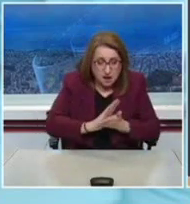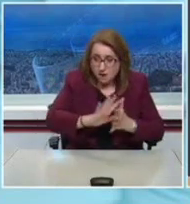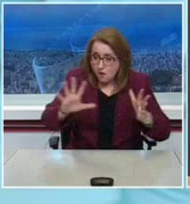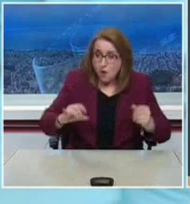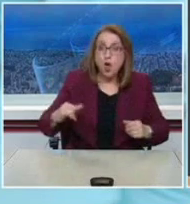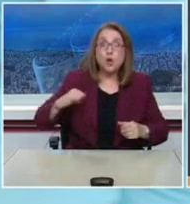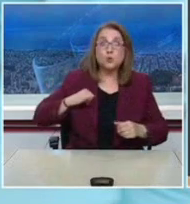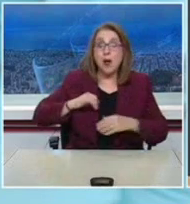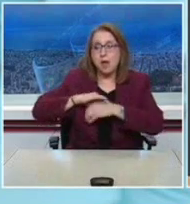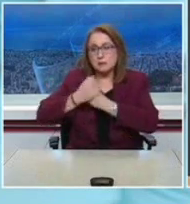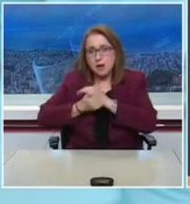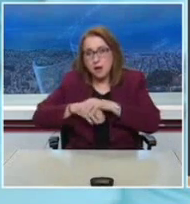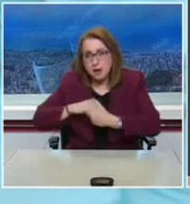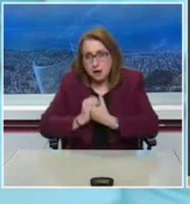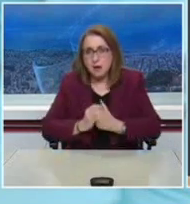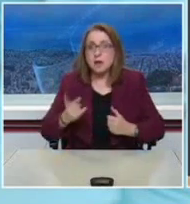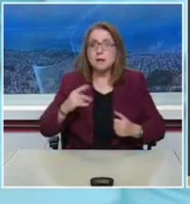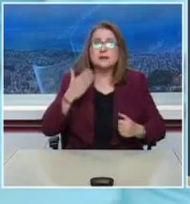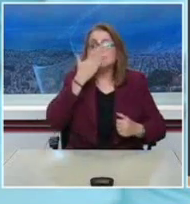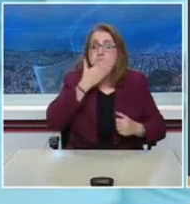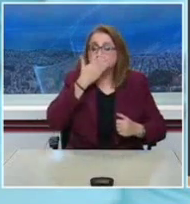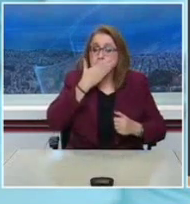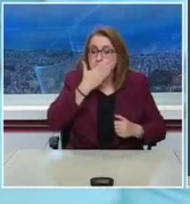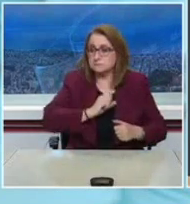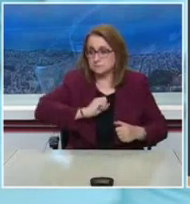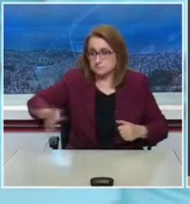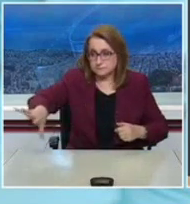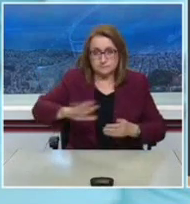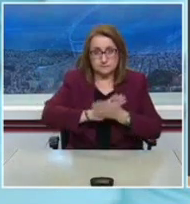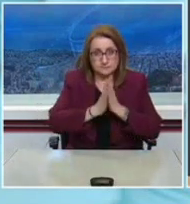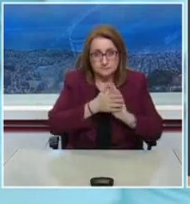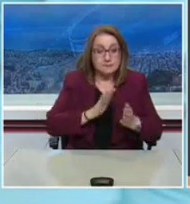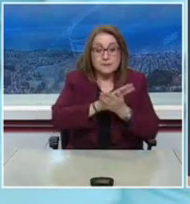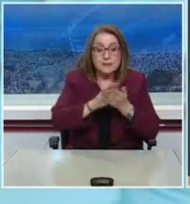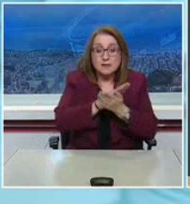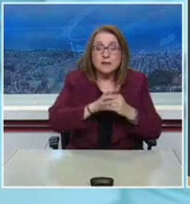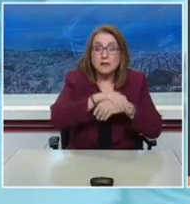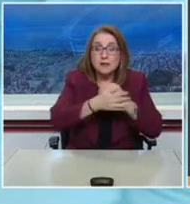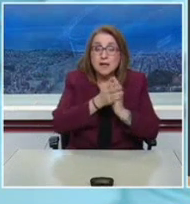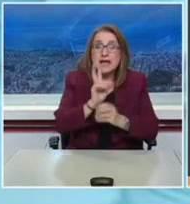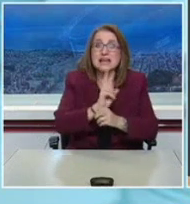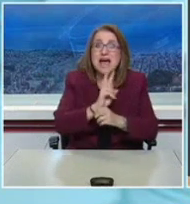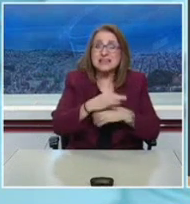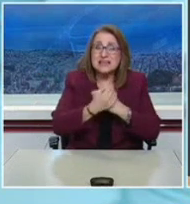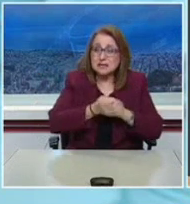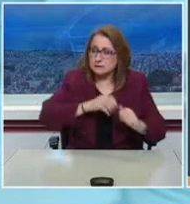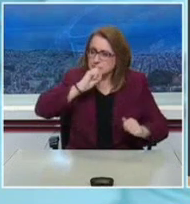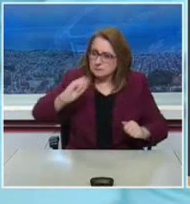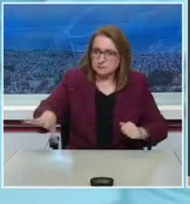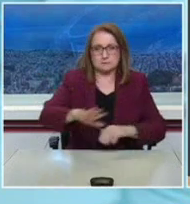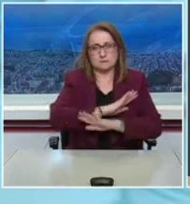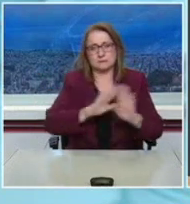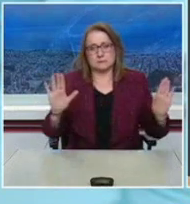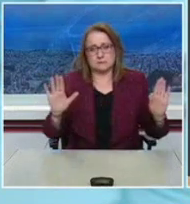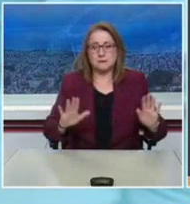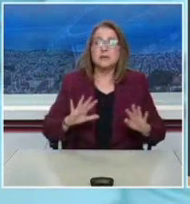Να χρησιμοποιούμε χειροπετσέτες μιας χρήσης μετά το πλύσιμο των χεριών με νερό και σαπούνι. Εάν δεν είναι εφικτό, μια υφασμάτινη πετσέτα η